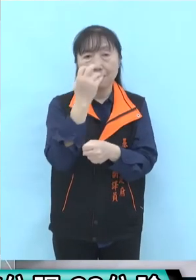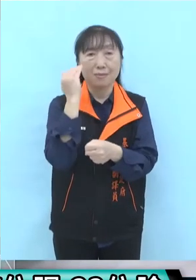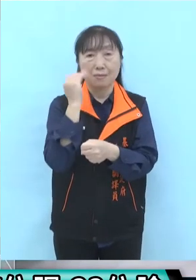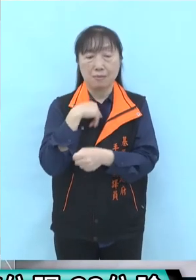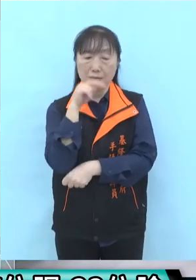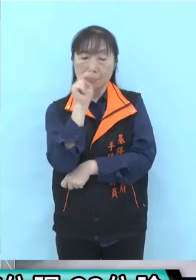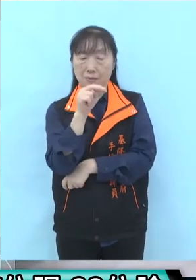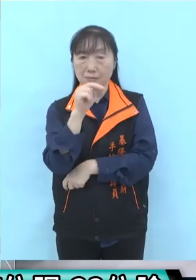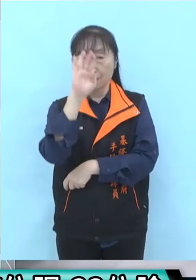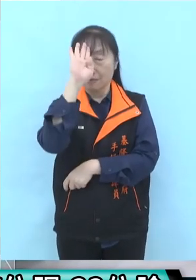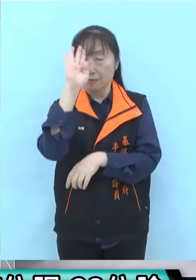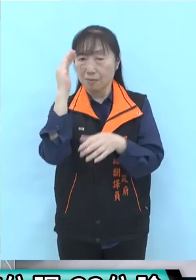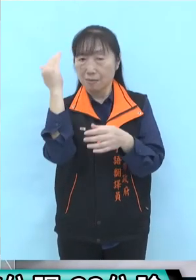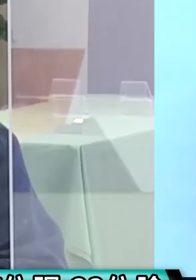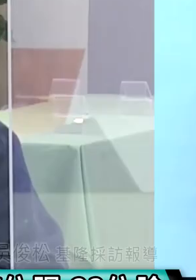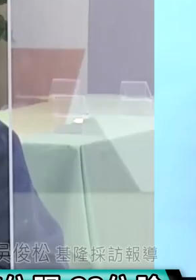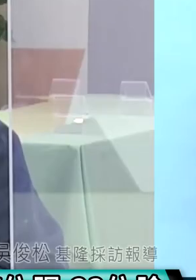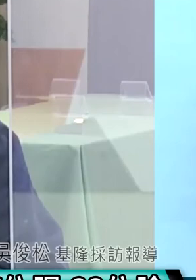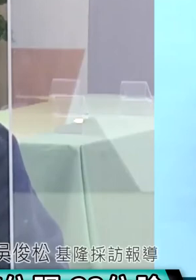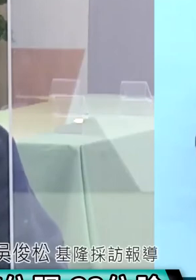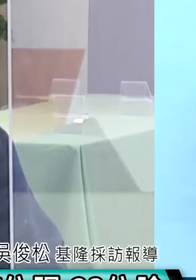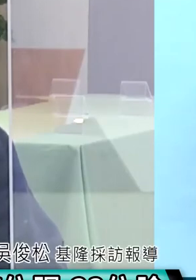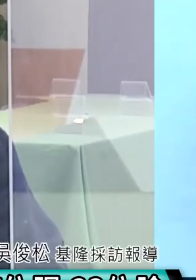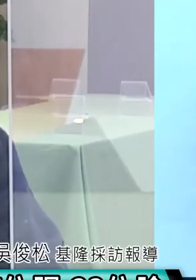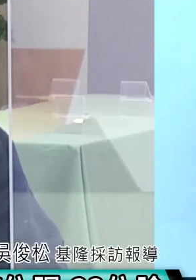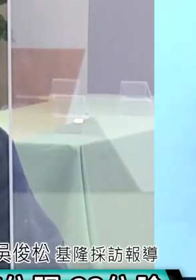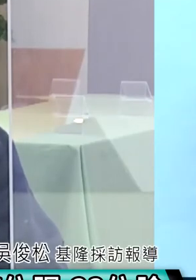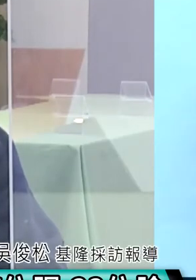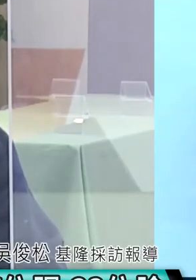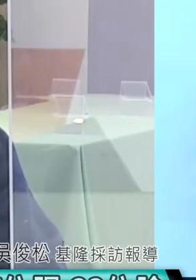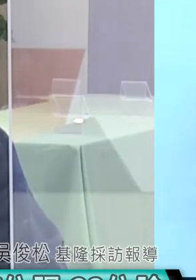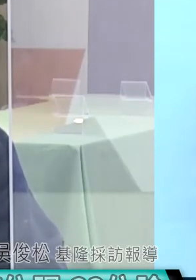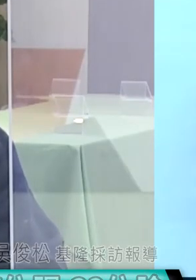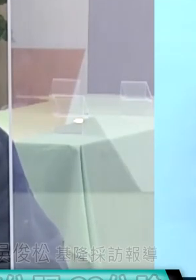化就直接送医。 记者吴俊松，基隆报道。